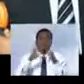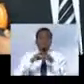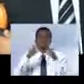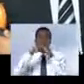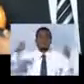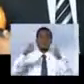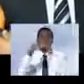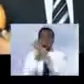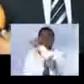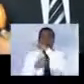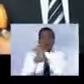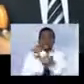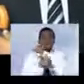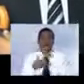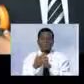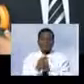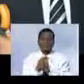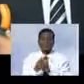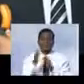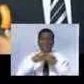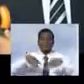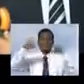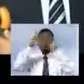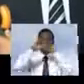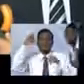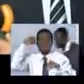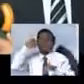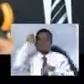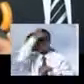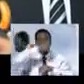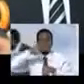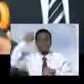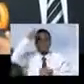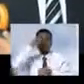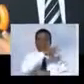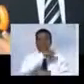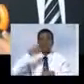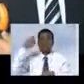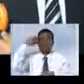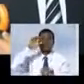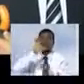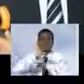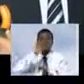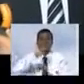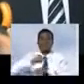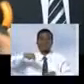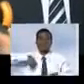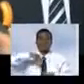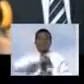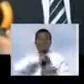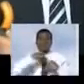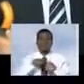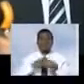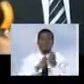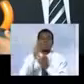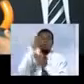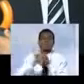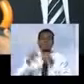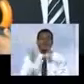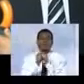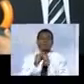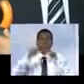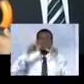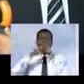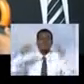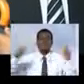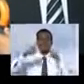C'est important pour l'Afrique et notamment pour la Côte d'Ivoire. Nous avons des projets d'envergure avec les grands pays tels